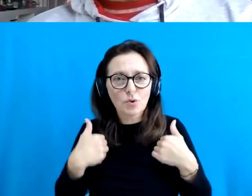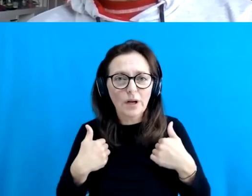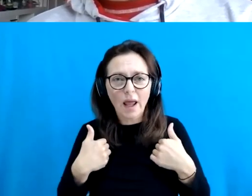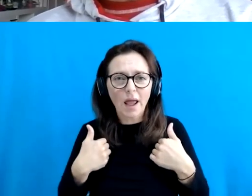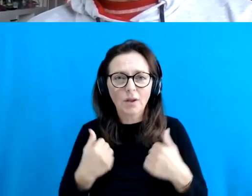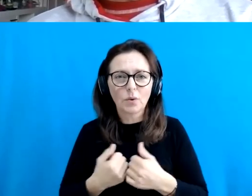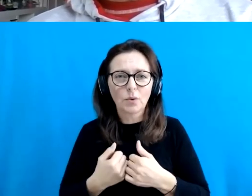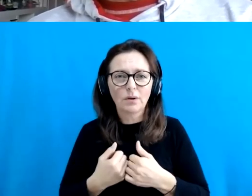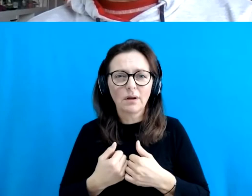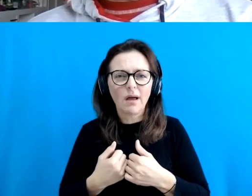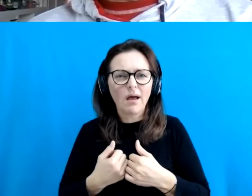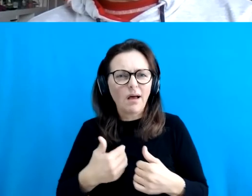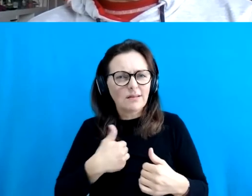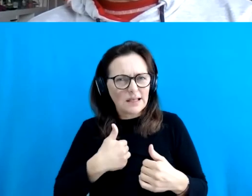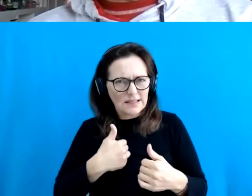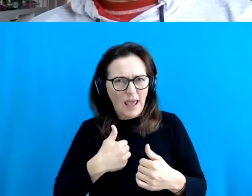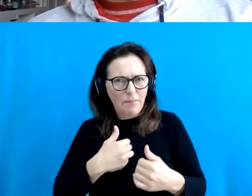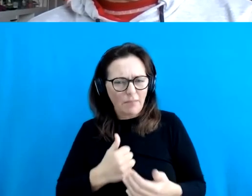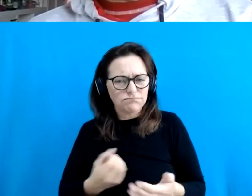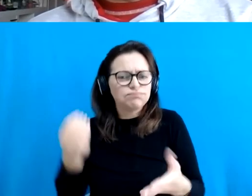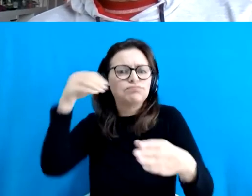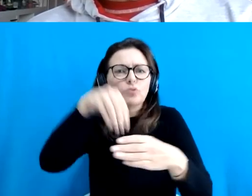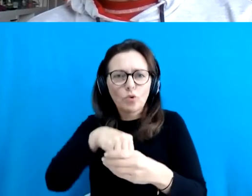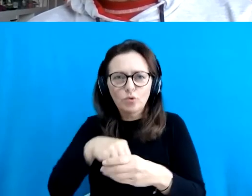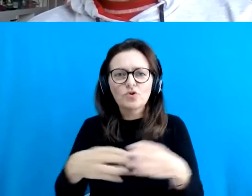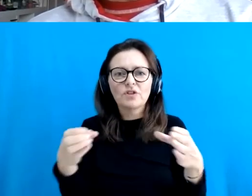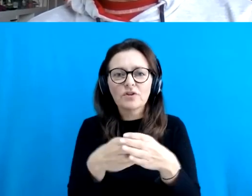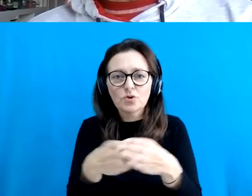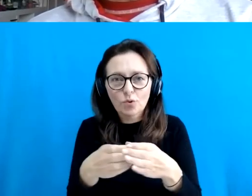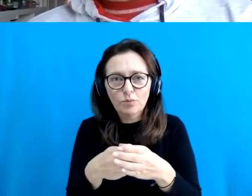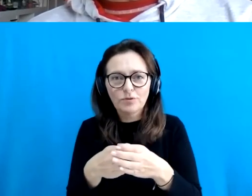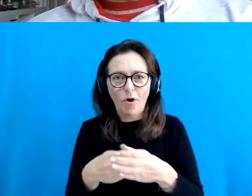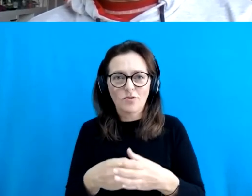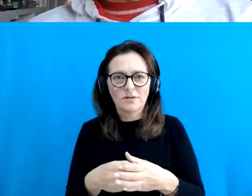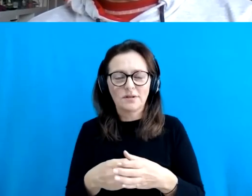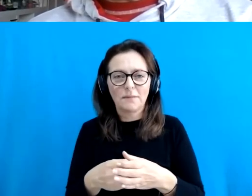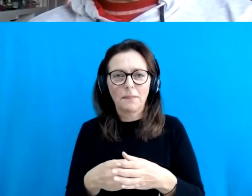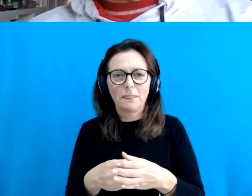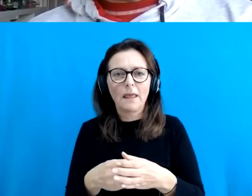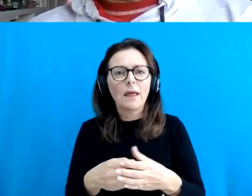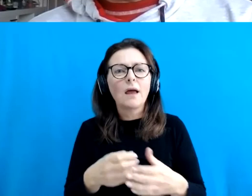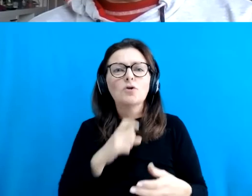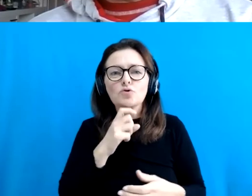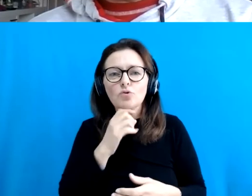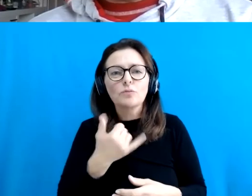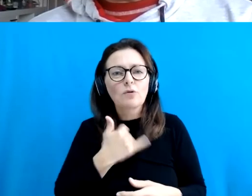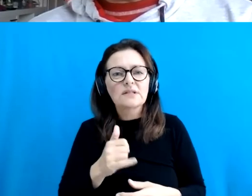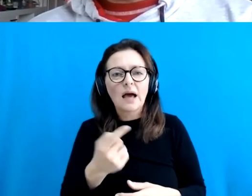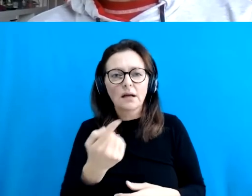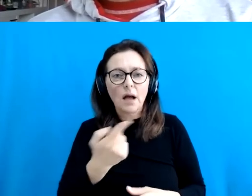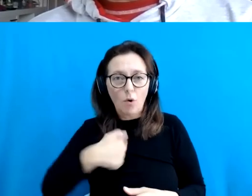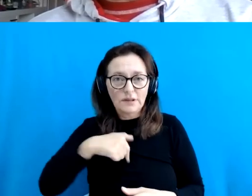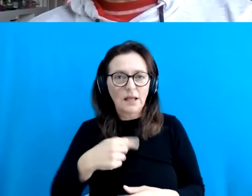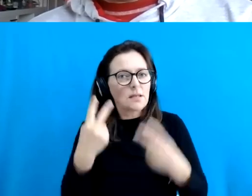profilirati čim bolj samega sebe, seveda biti v skupnosti, v društvu, ampak zgodba vsakega izmed nas je zelo